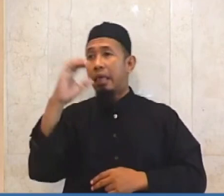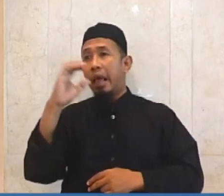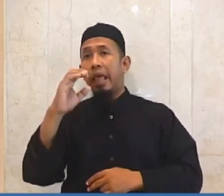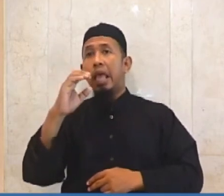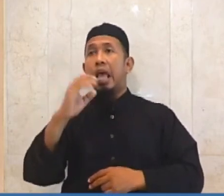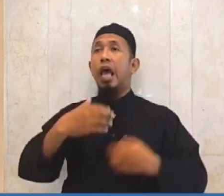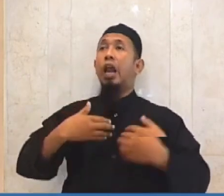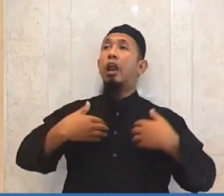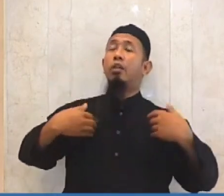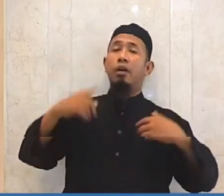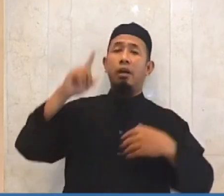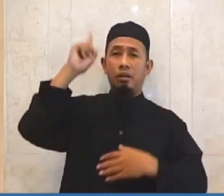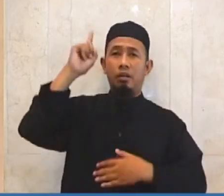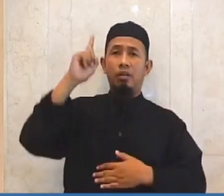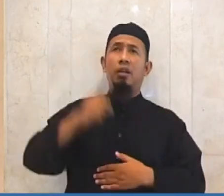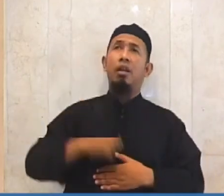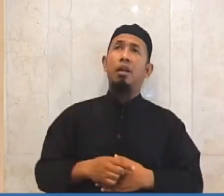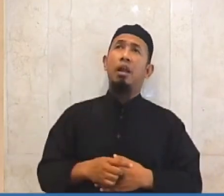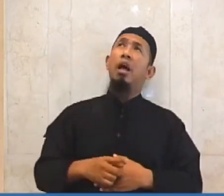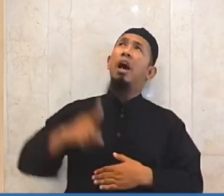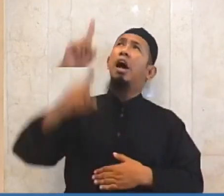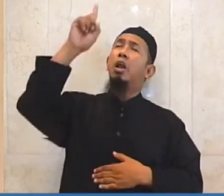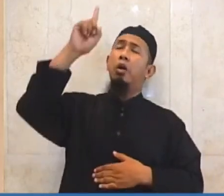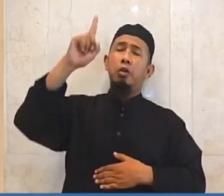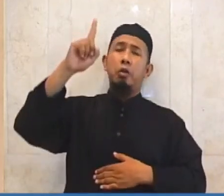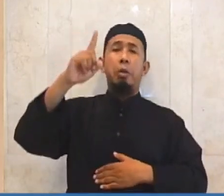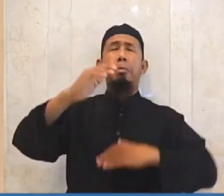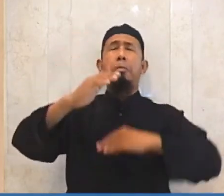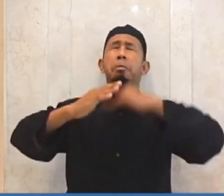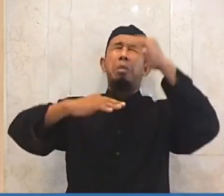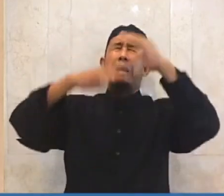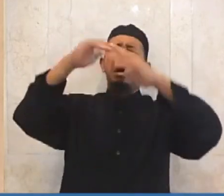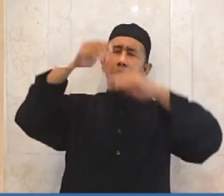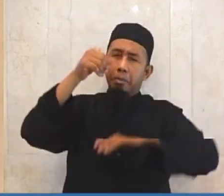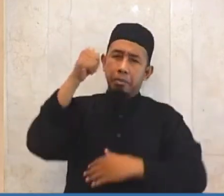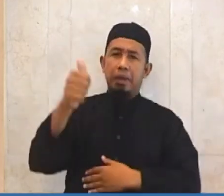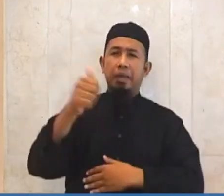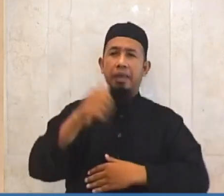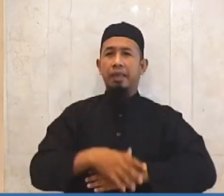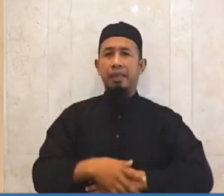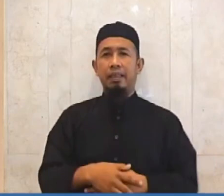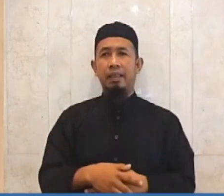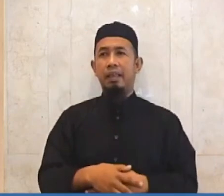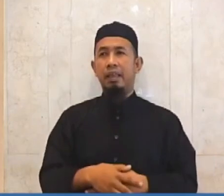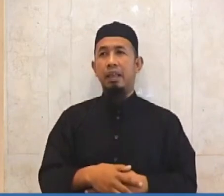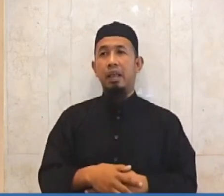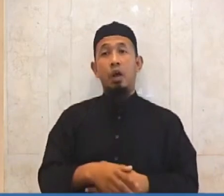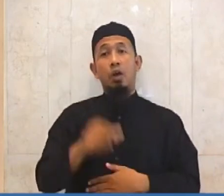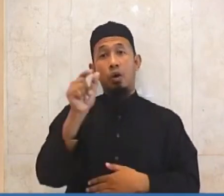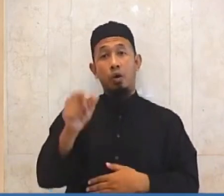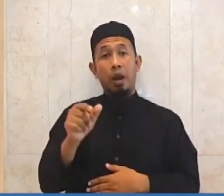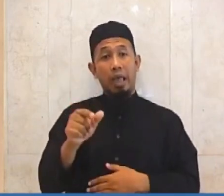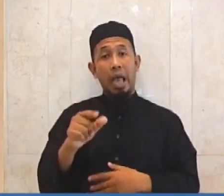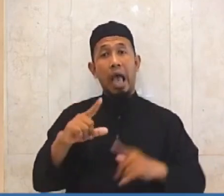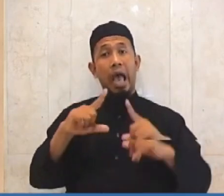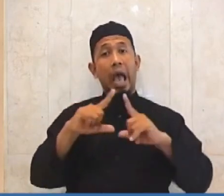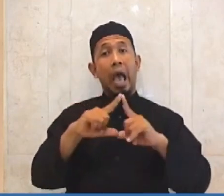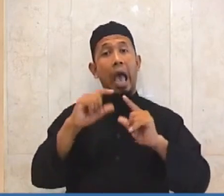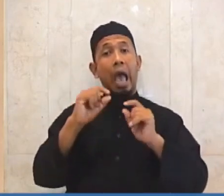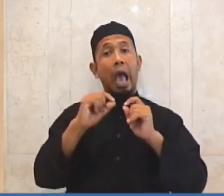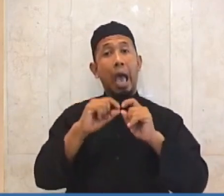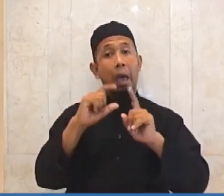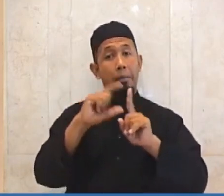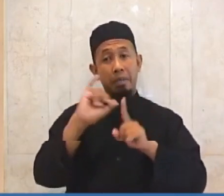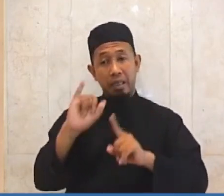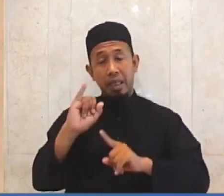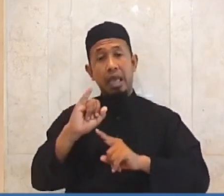dan Allah Maha penyantun kepada hamba-hamb-anya jadi orang menjadi mengabdi kepada negara dan bangsa atau